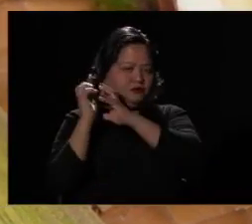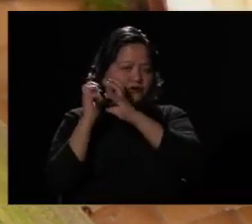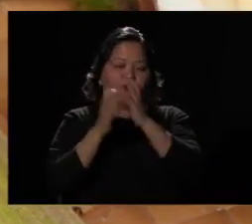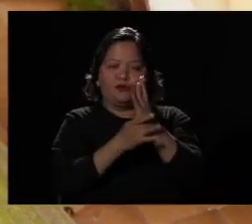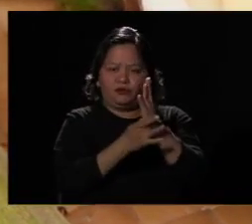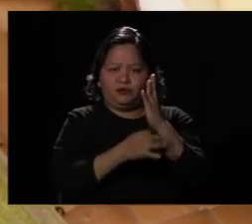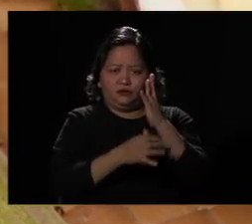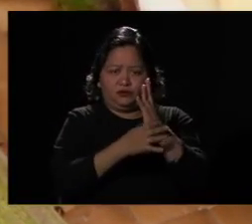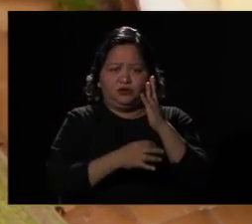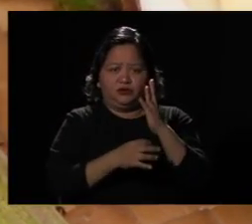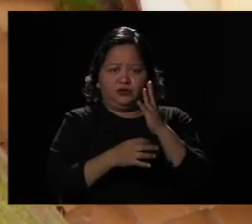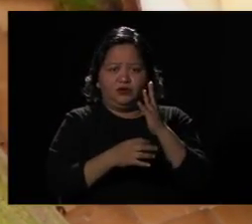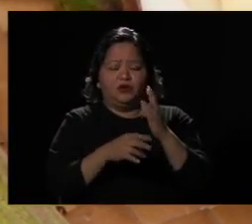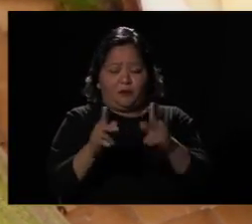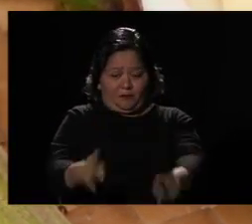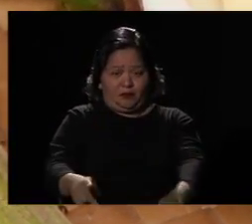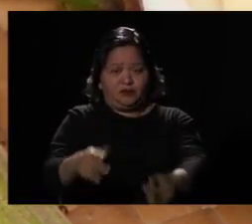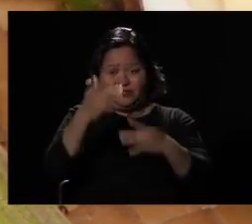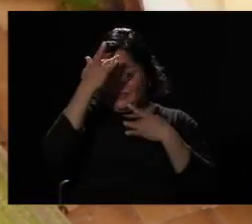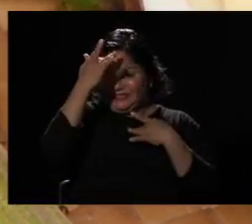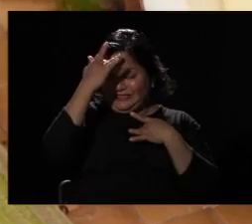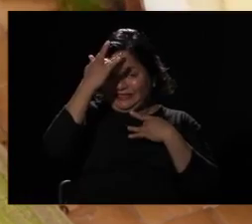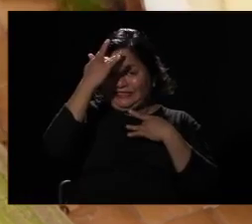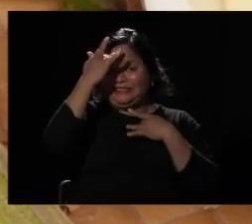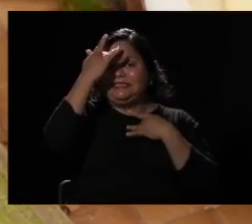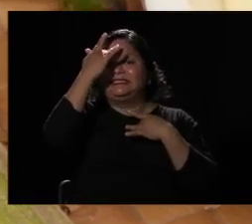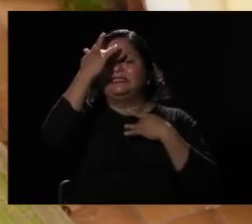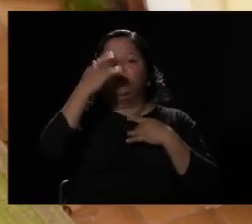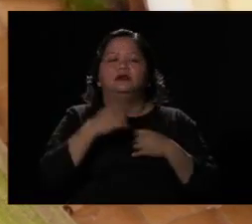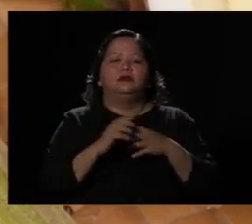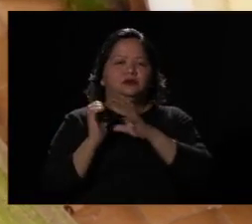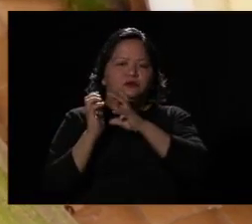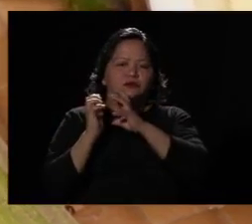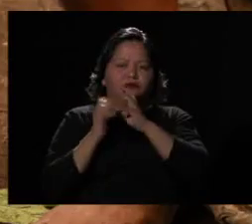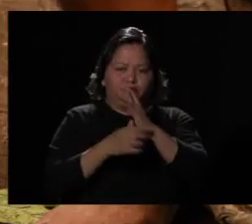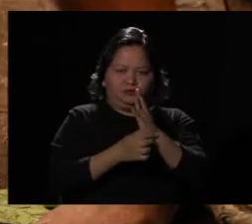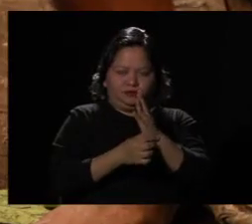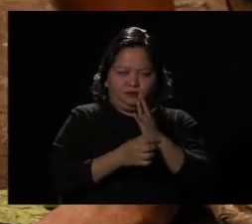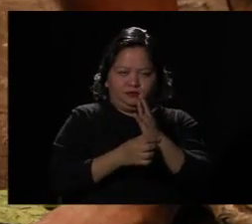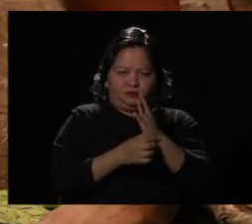Mafatitinas ilanyan nidok gininisensin inidok.